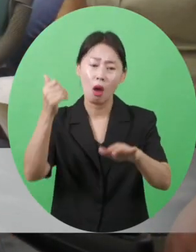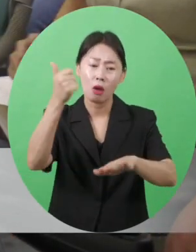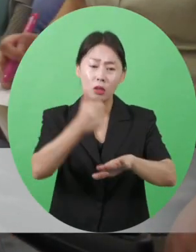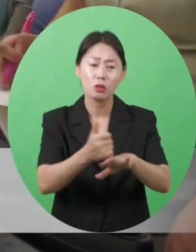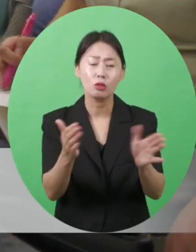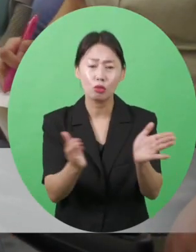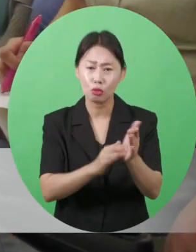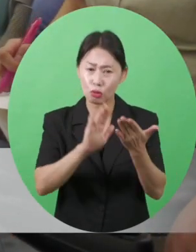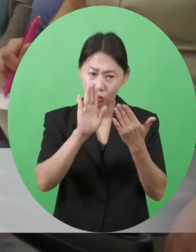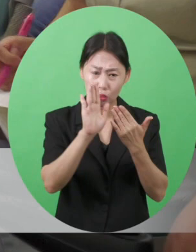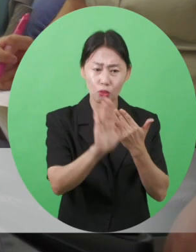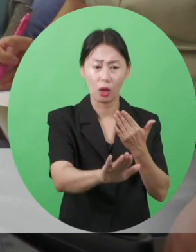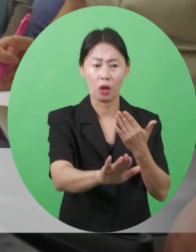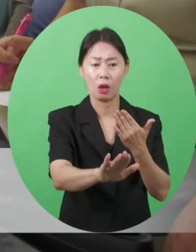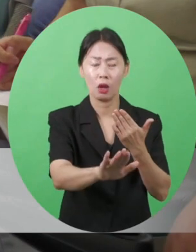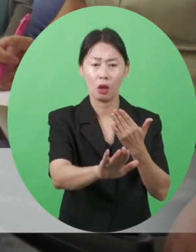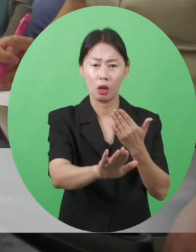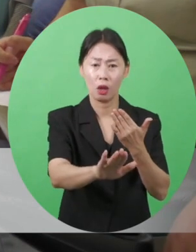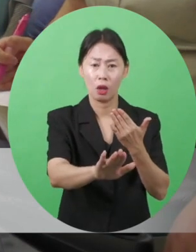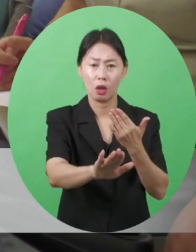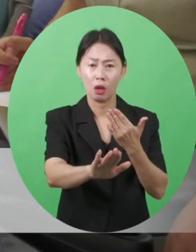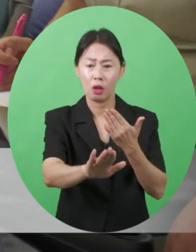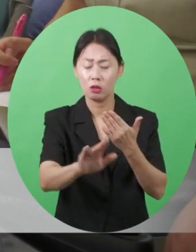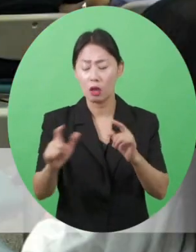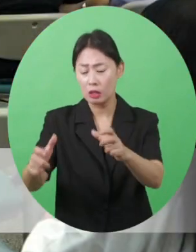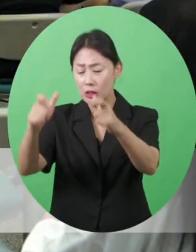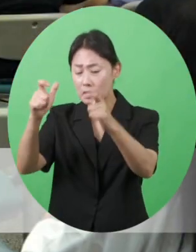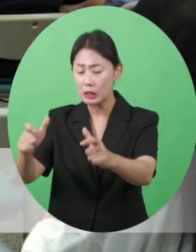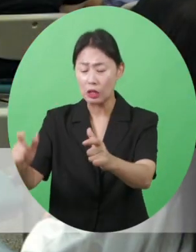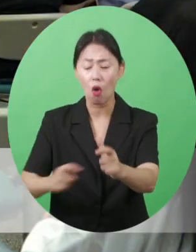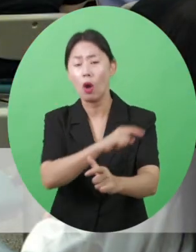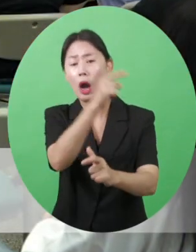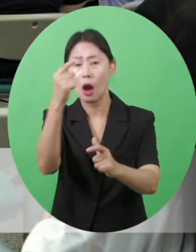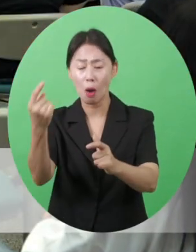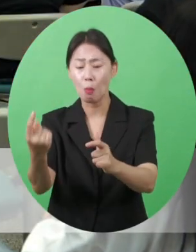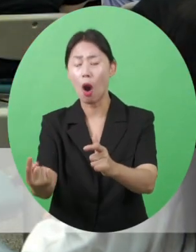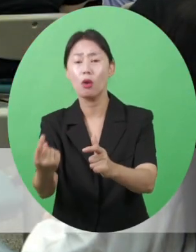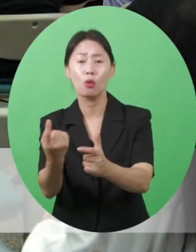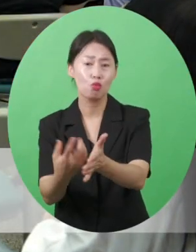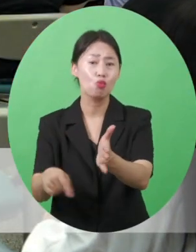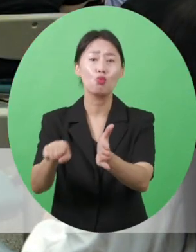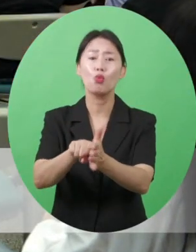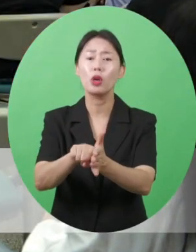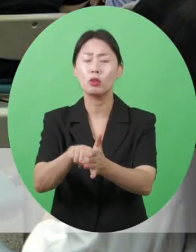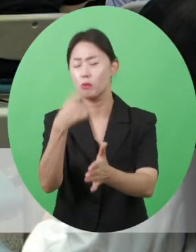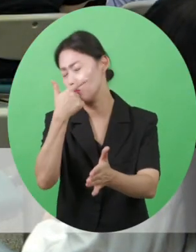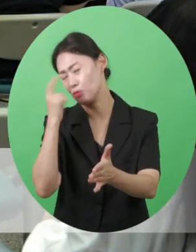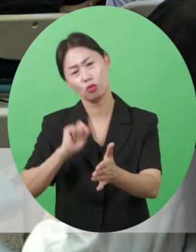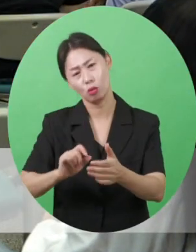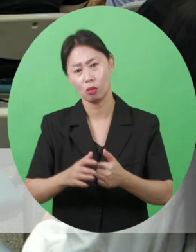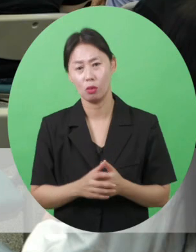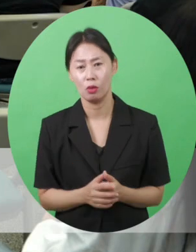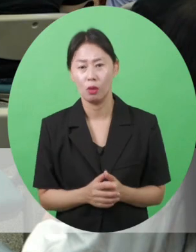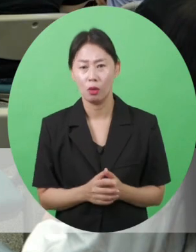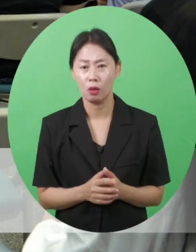이후에 우리 장애인분들 지역으로 돌아가시기 위한 공간이 실제로 부족한 문제가 가장 컸습니다. 이제 그런